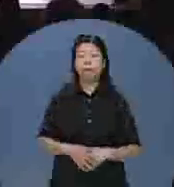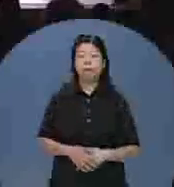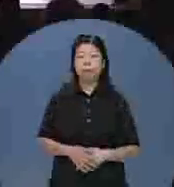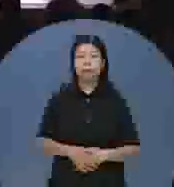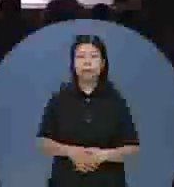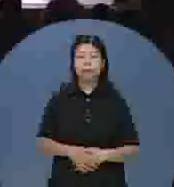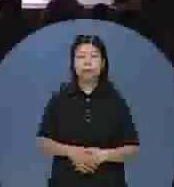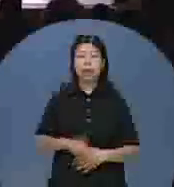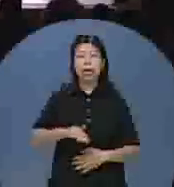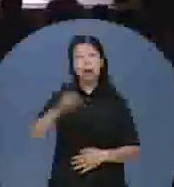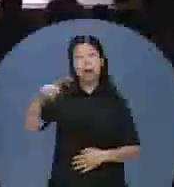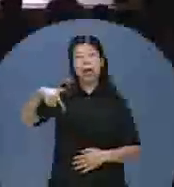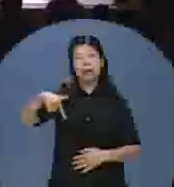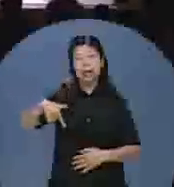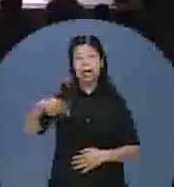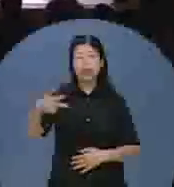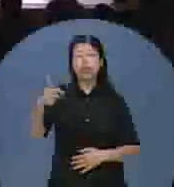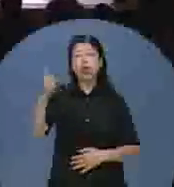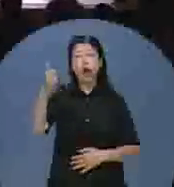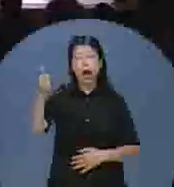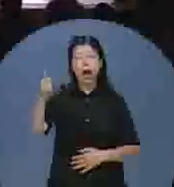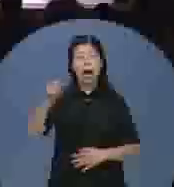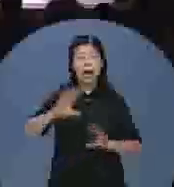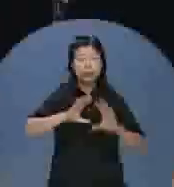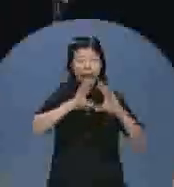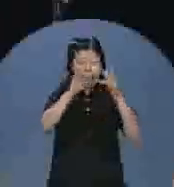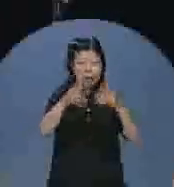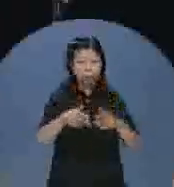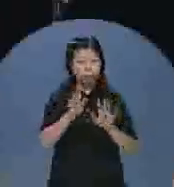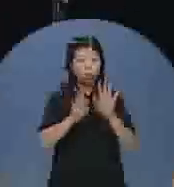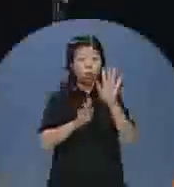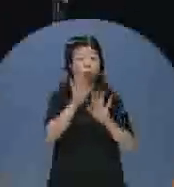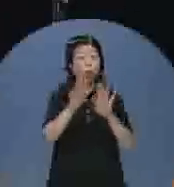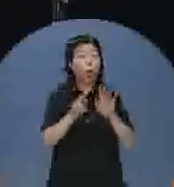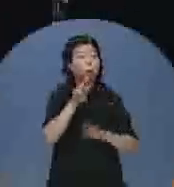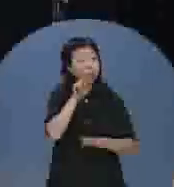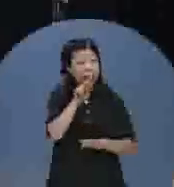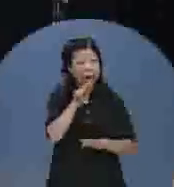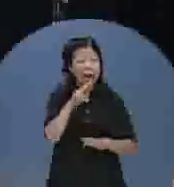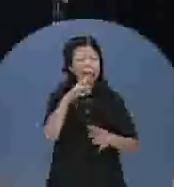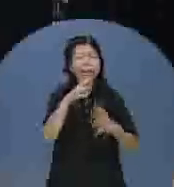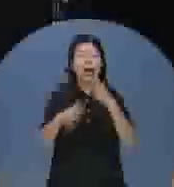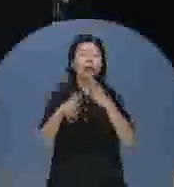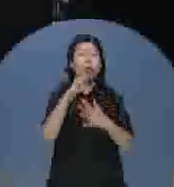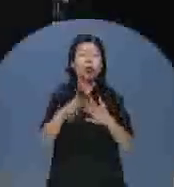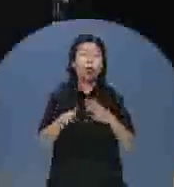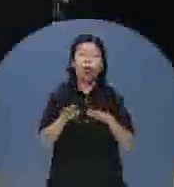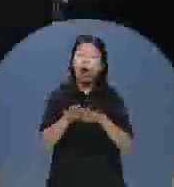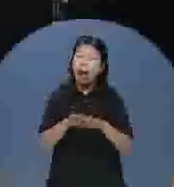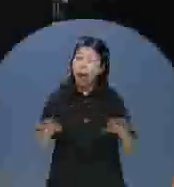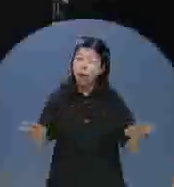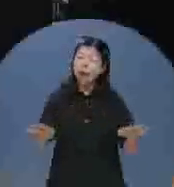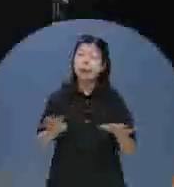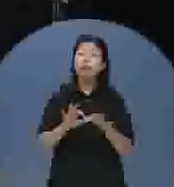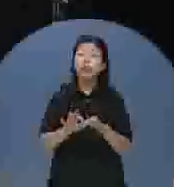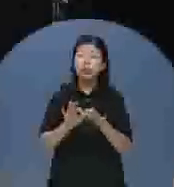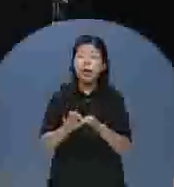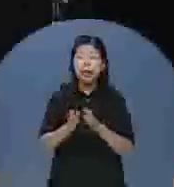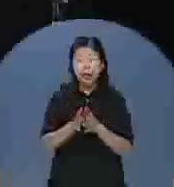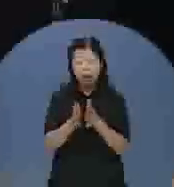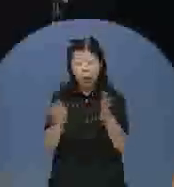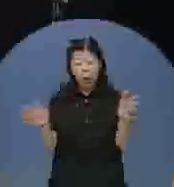はじめに山下市長が世界に目を向け、戦争と平和について広く考えてくださいと挨